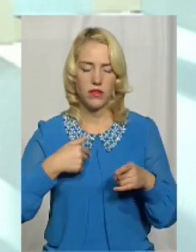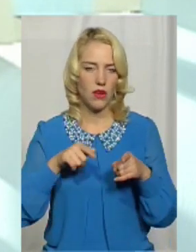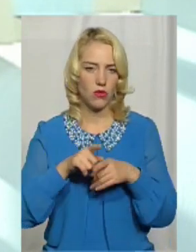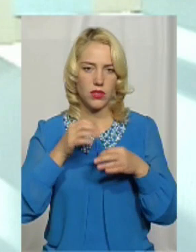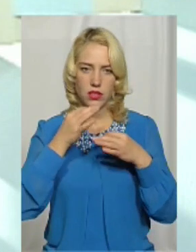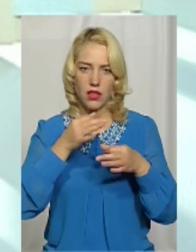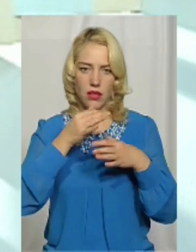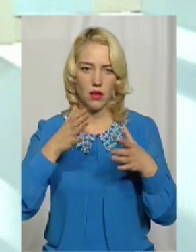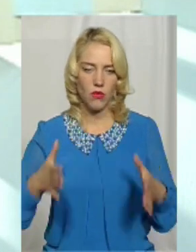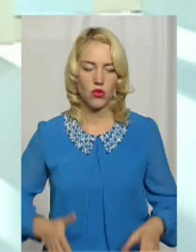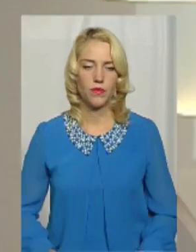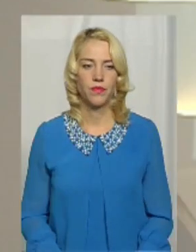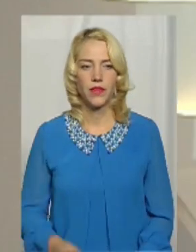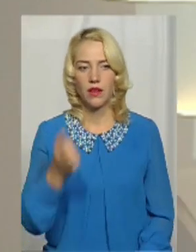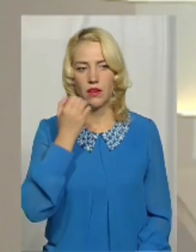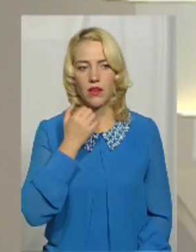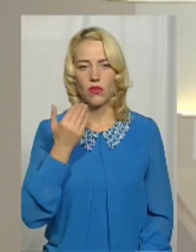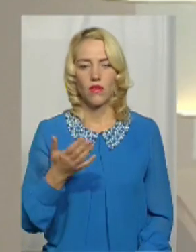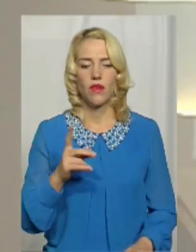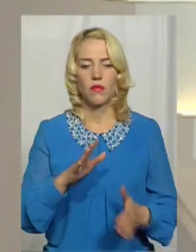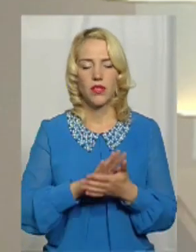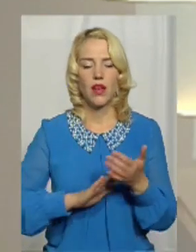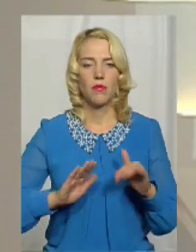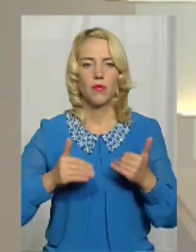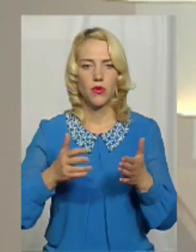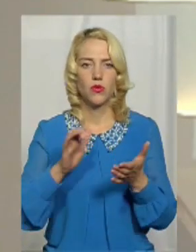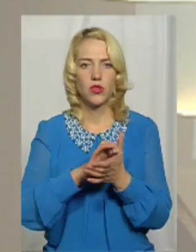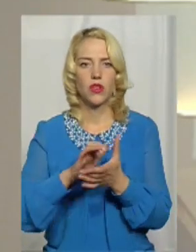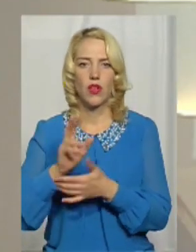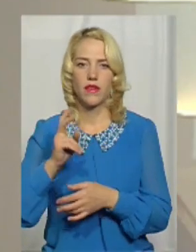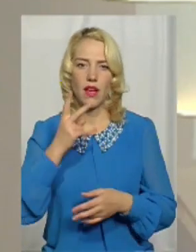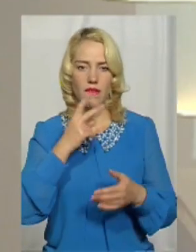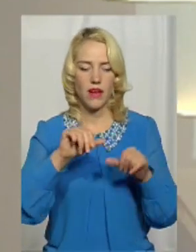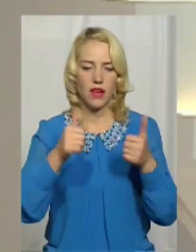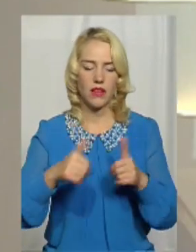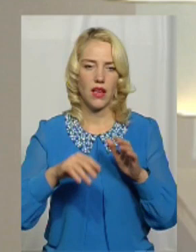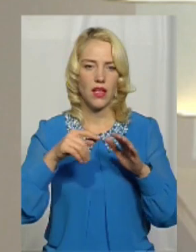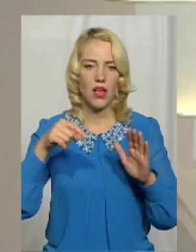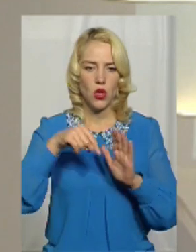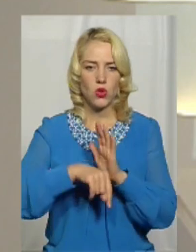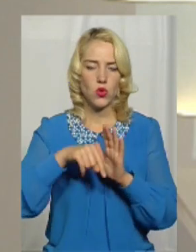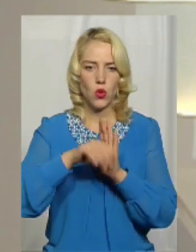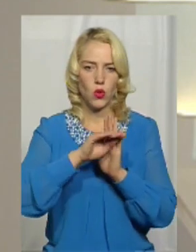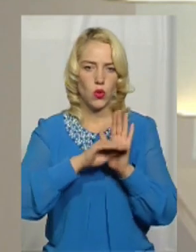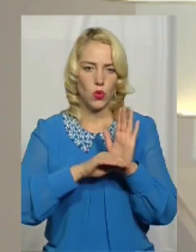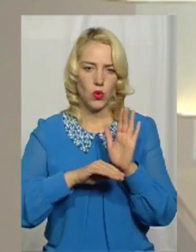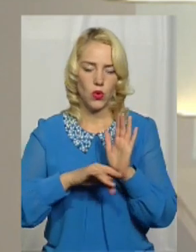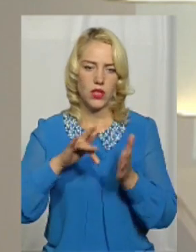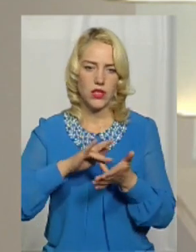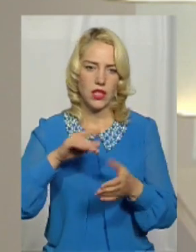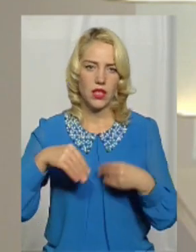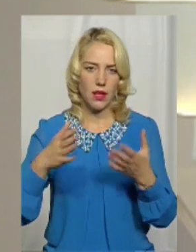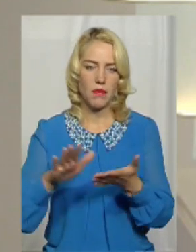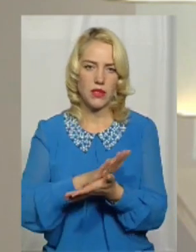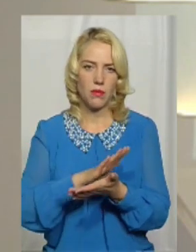сказати не можу. Дякую вам. І далі пропоную познайомитись, як виглядає структура центрів і бюро з надання безоплатної